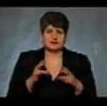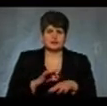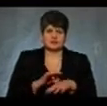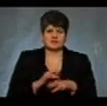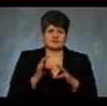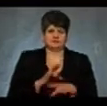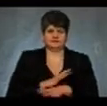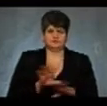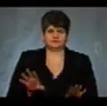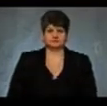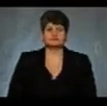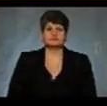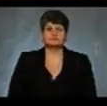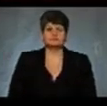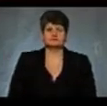отримали.